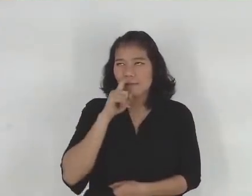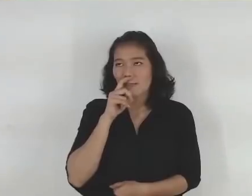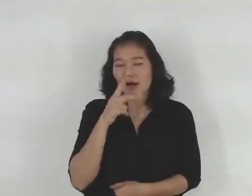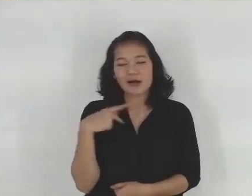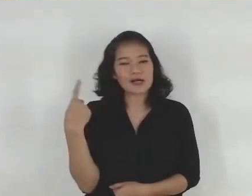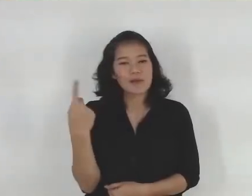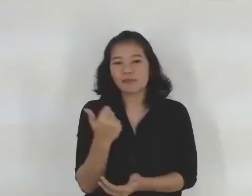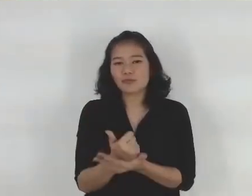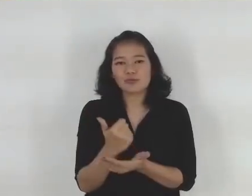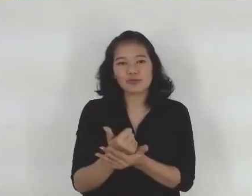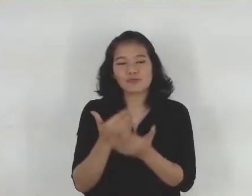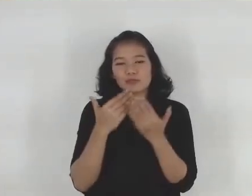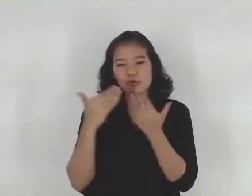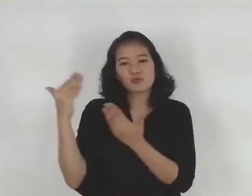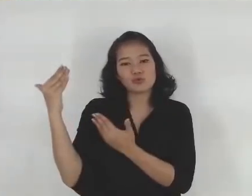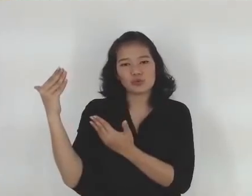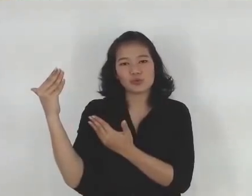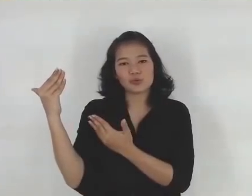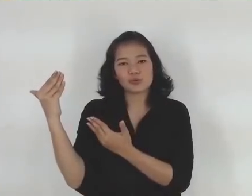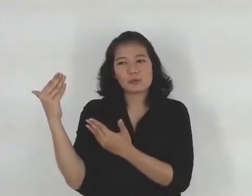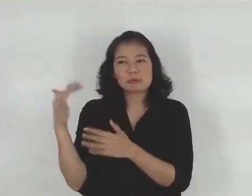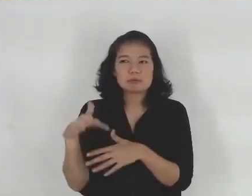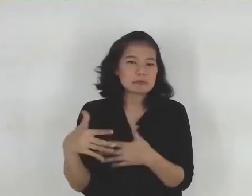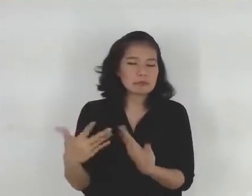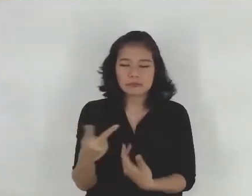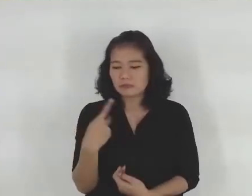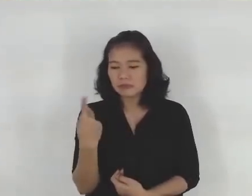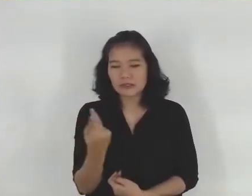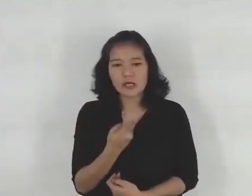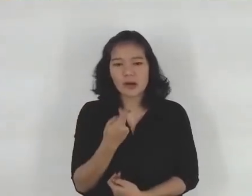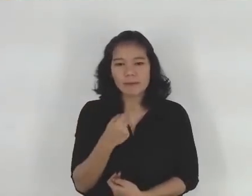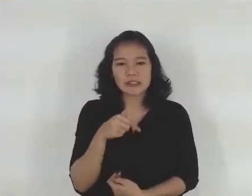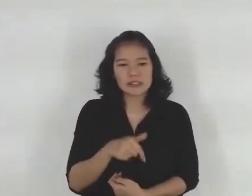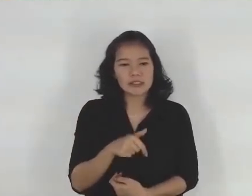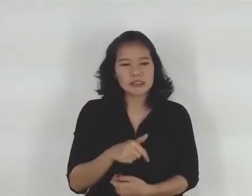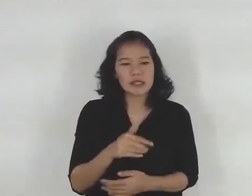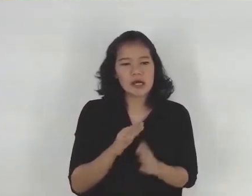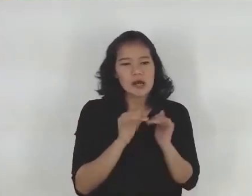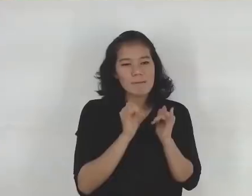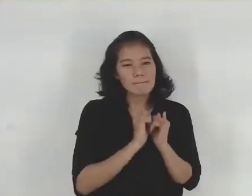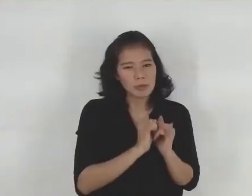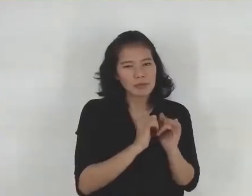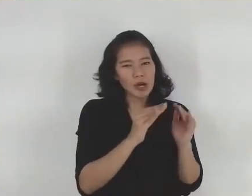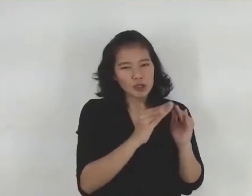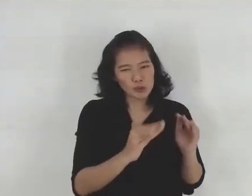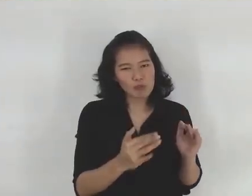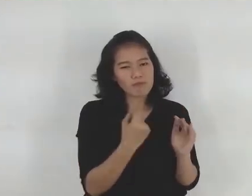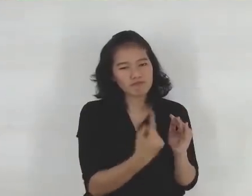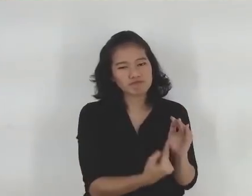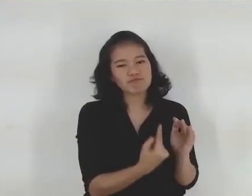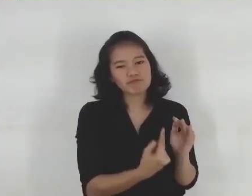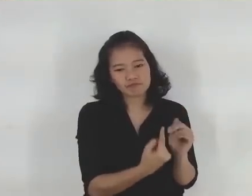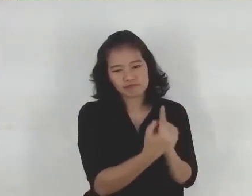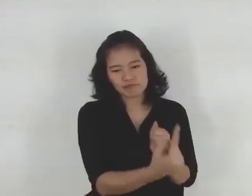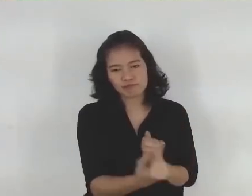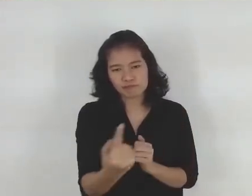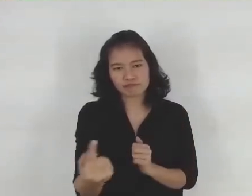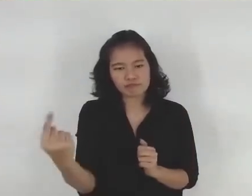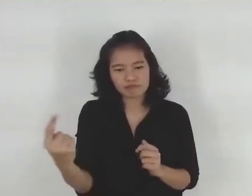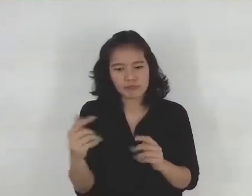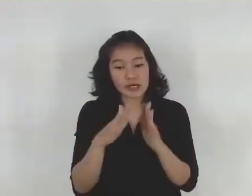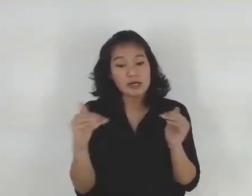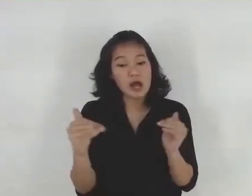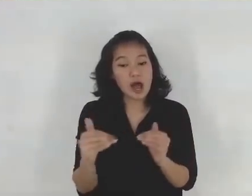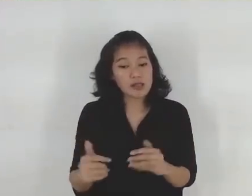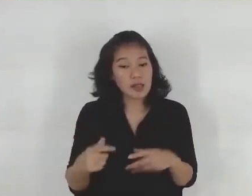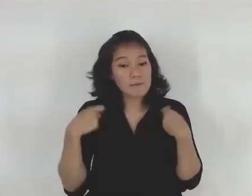sungguh-sungguh mengucap syukur meskipun kami beribadah di rumah meskipun kami merayakan